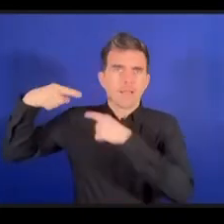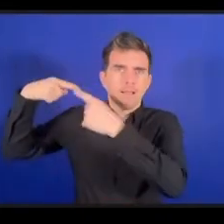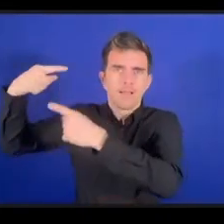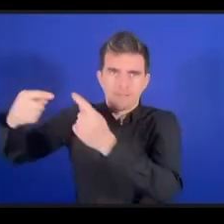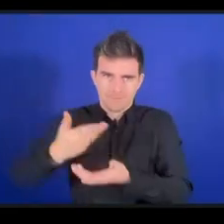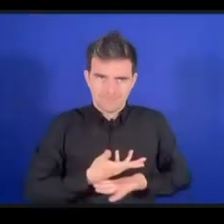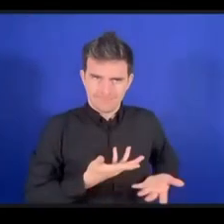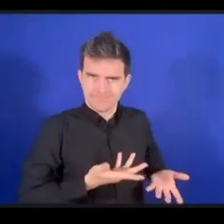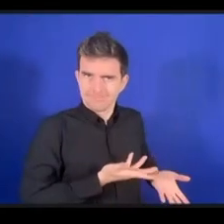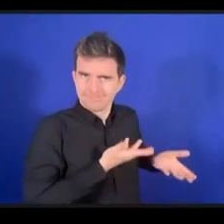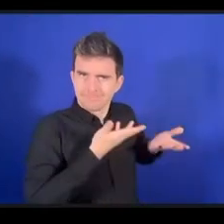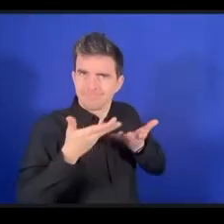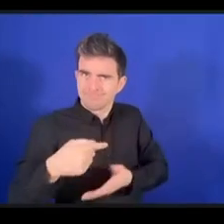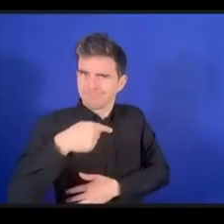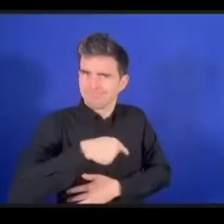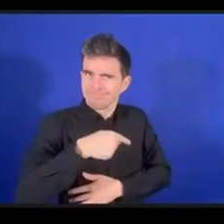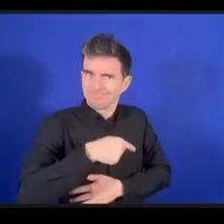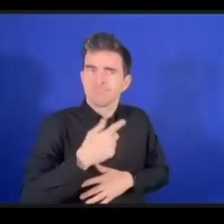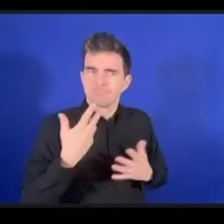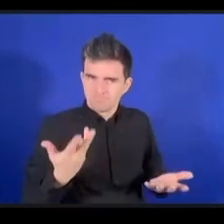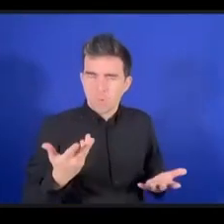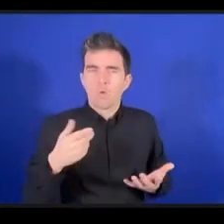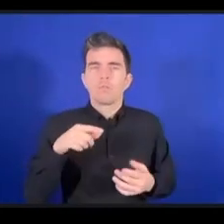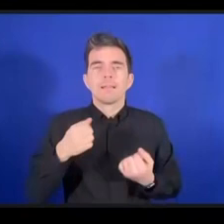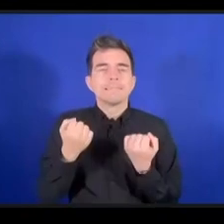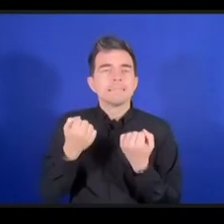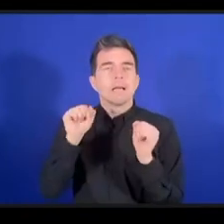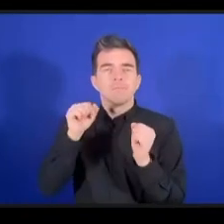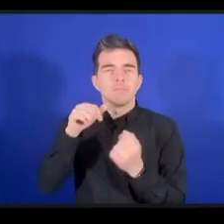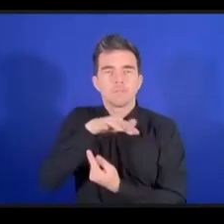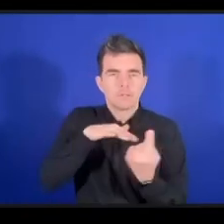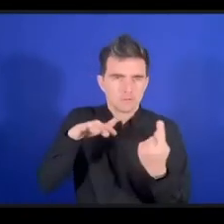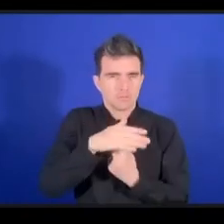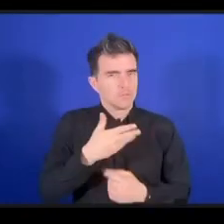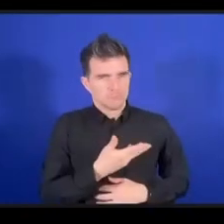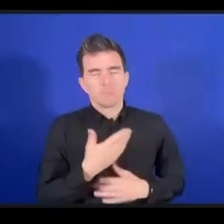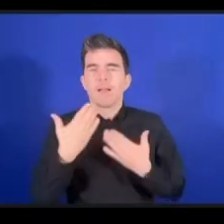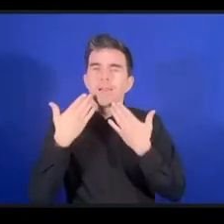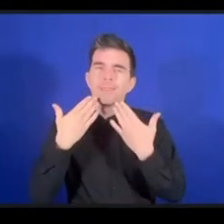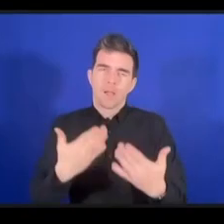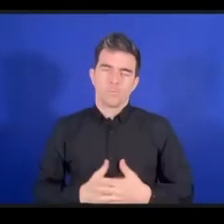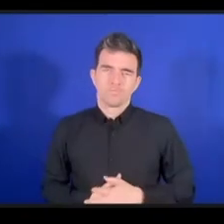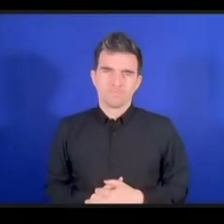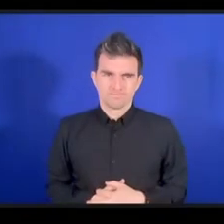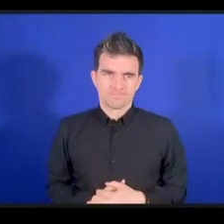在这个数字化的时代是非常重要的。Mohammed。